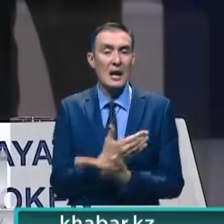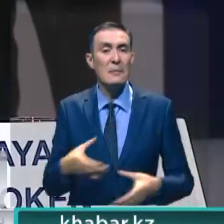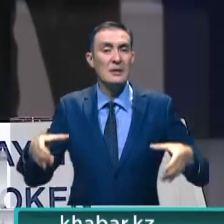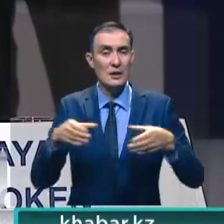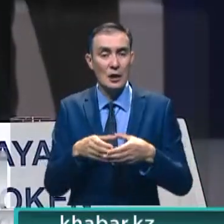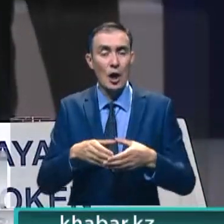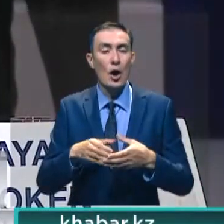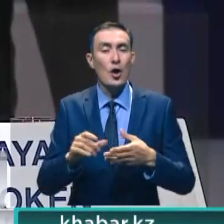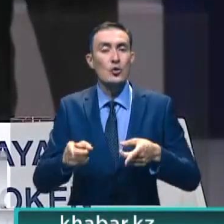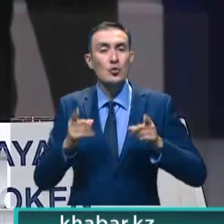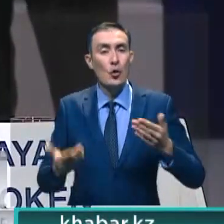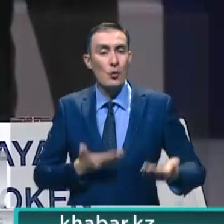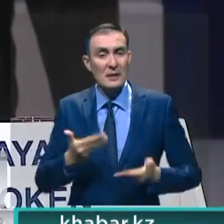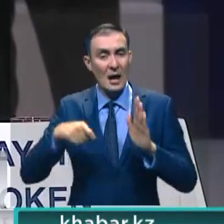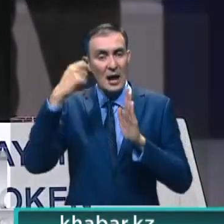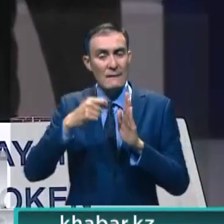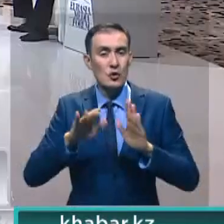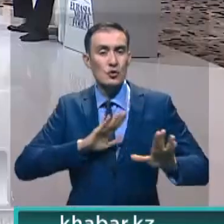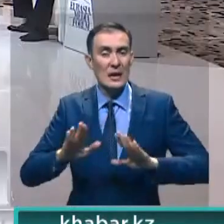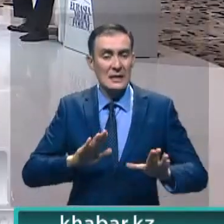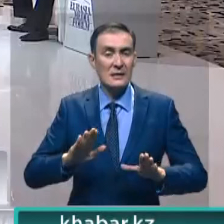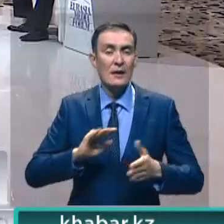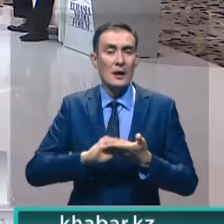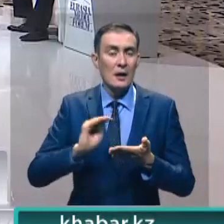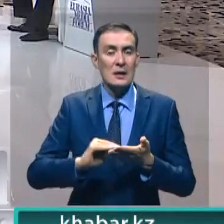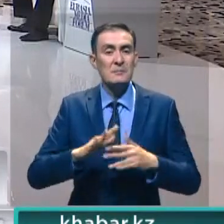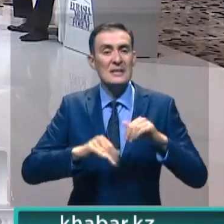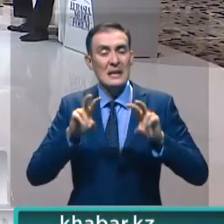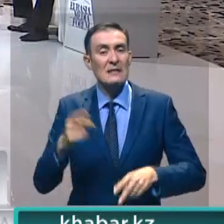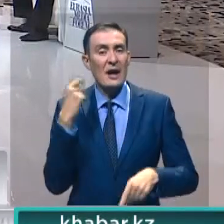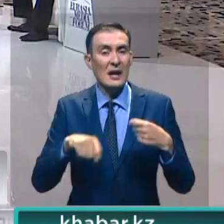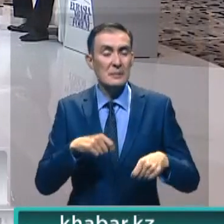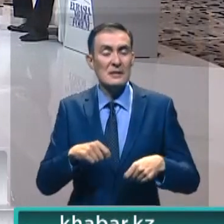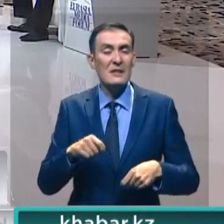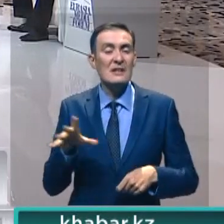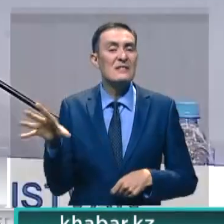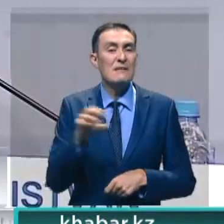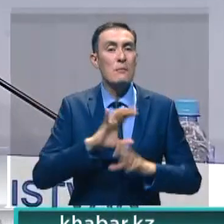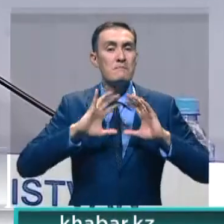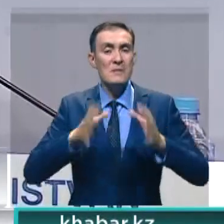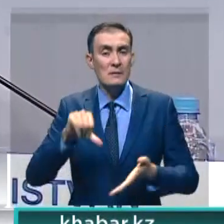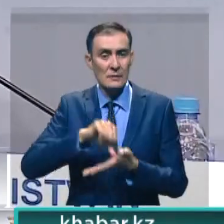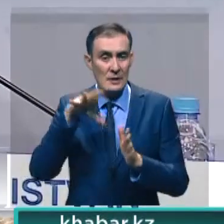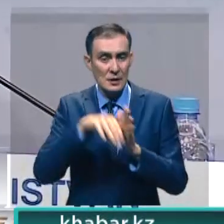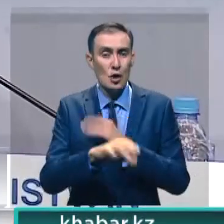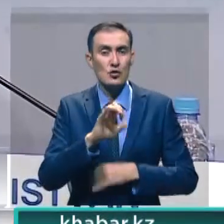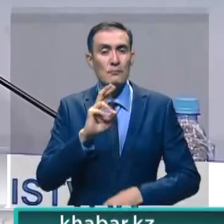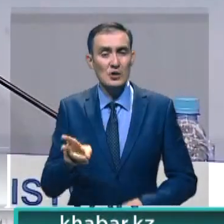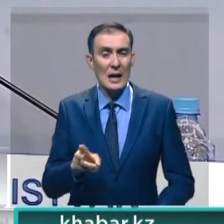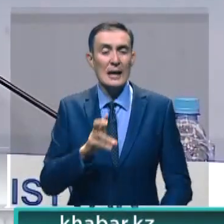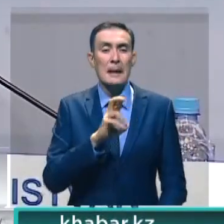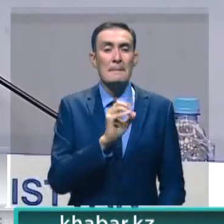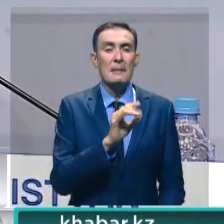объединила документалистов, режиссеров, журналистов, политологов и экономистов со всего мира. Среди них Ксения Собчак,